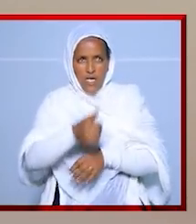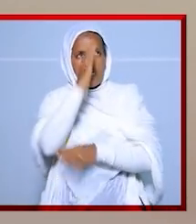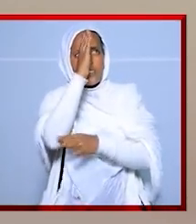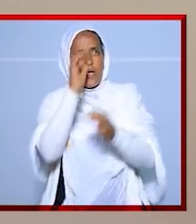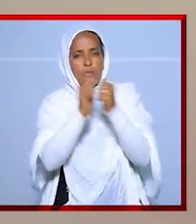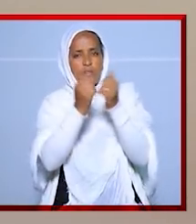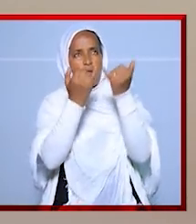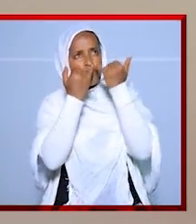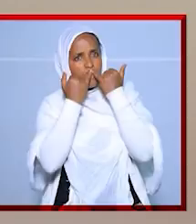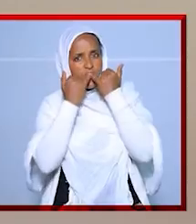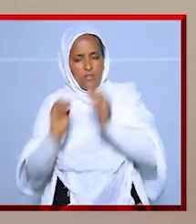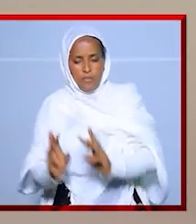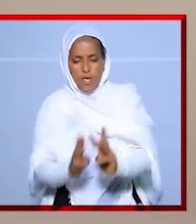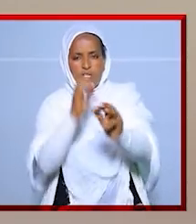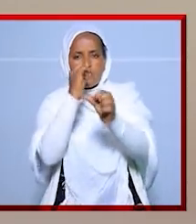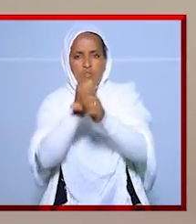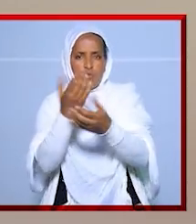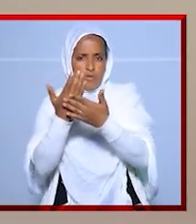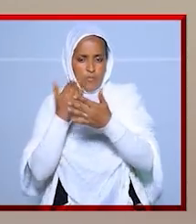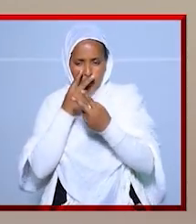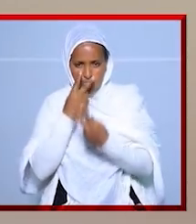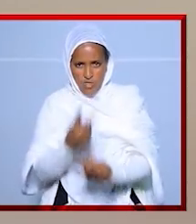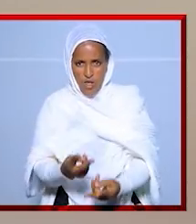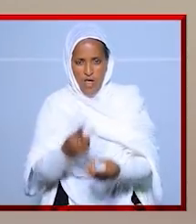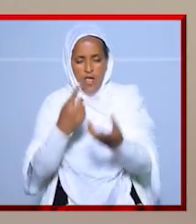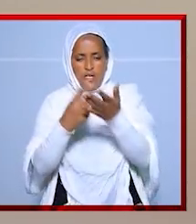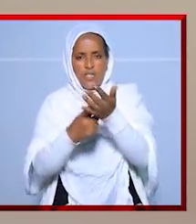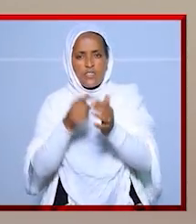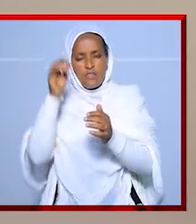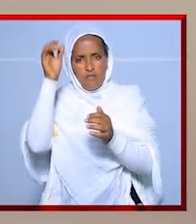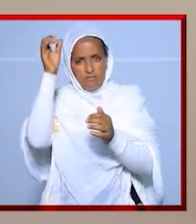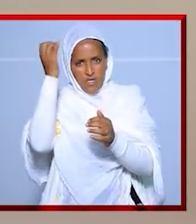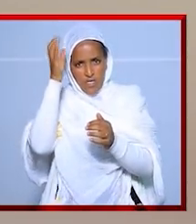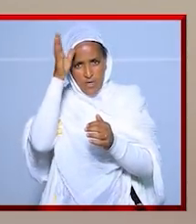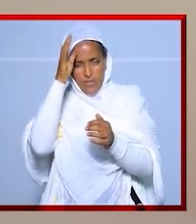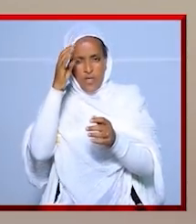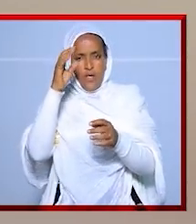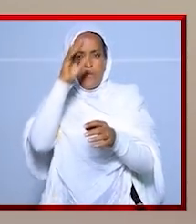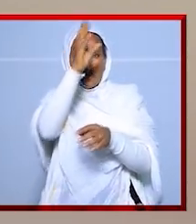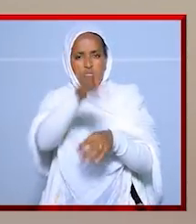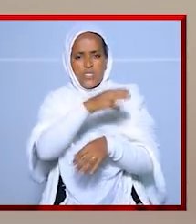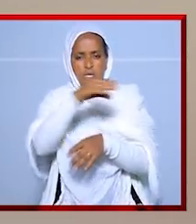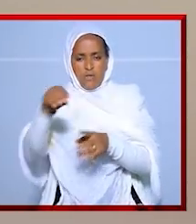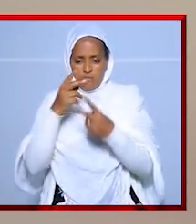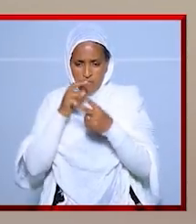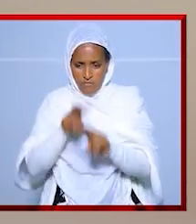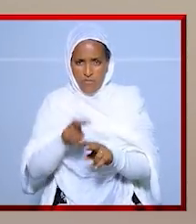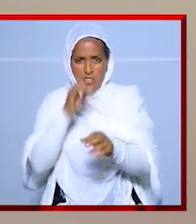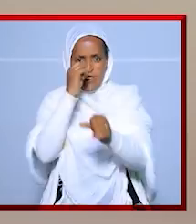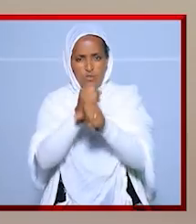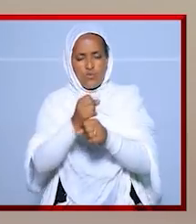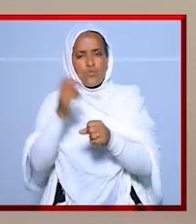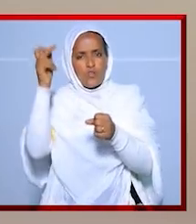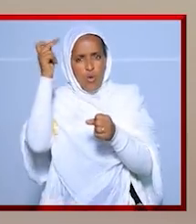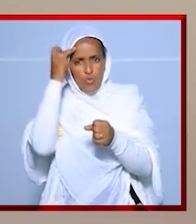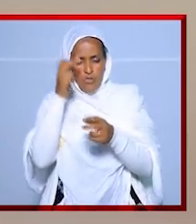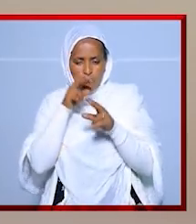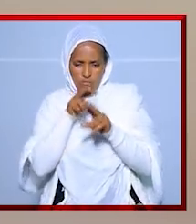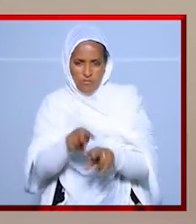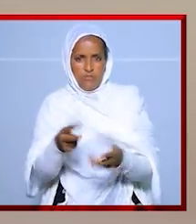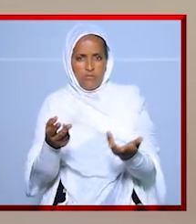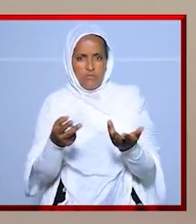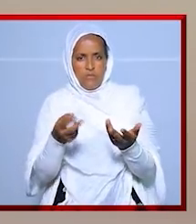ነገ ከእግዚአብሔር ጋር የምትታረቅበትን መንገድ ይሰሩት የነበረውን ስናይ ከዚያም እነ አጼ ገብረ መስቀልን ስንመለከት የሰሩትን እነ አጼ